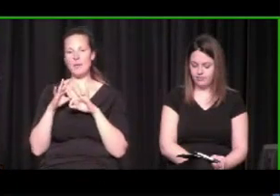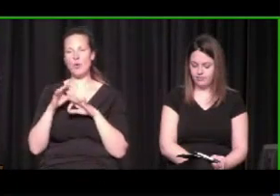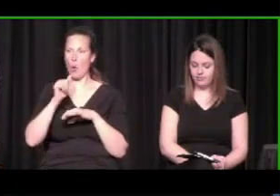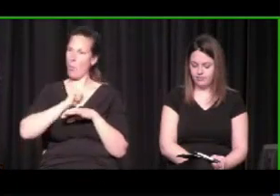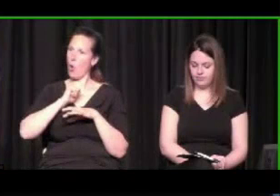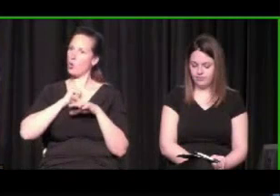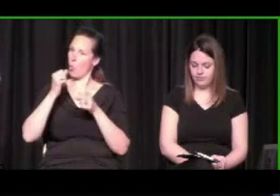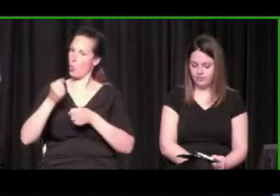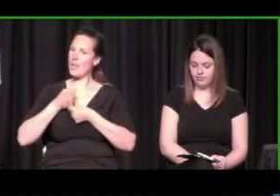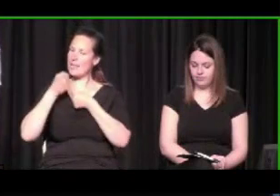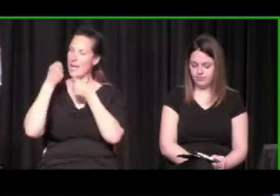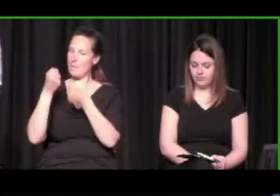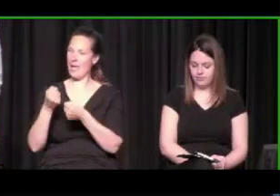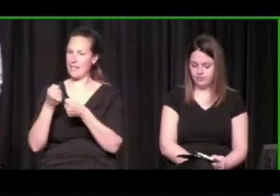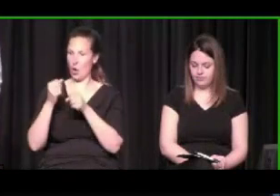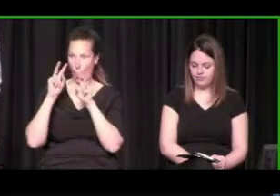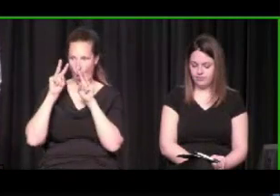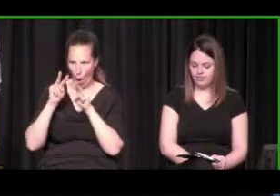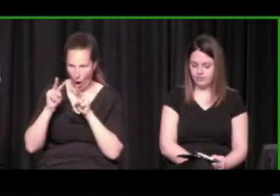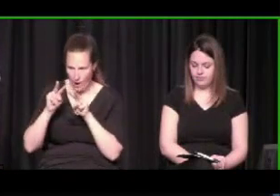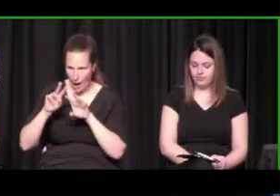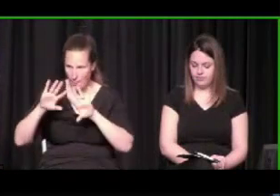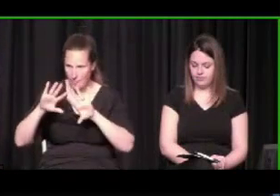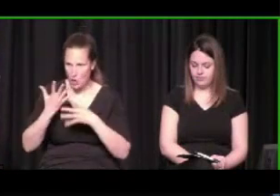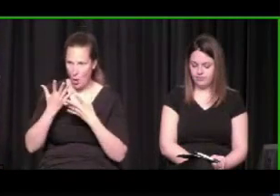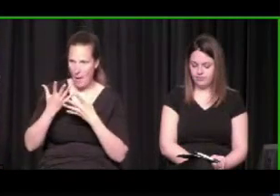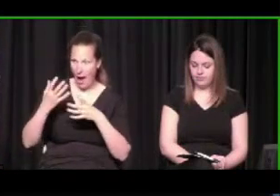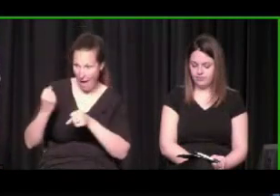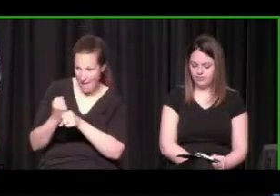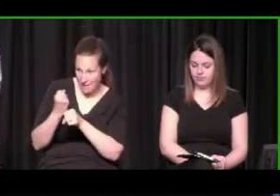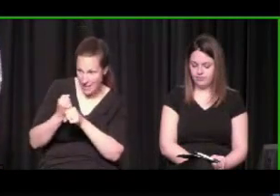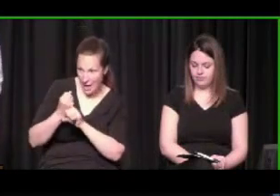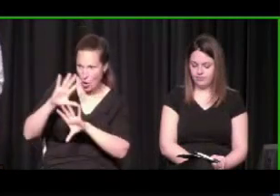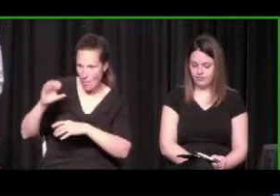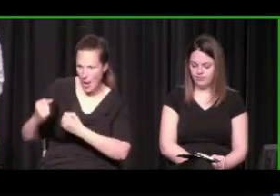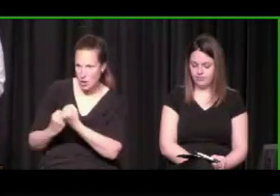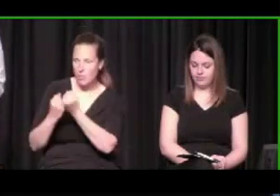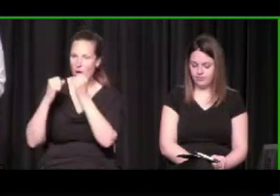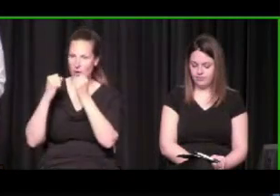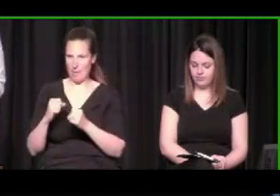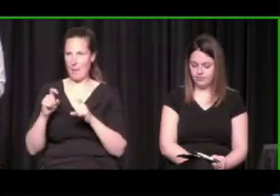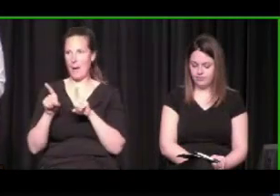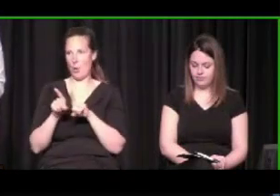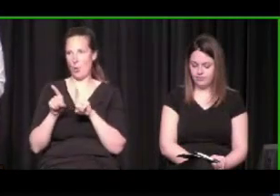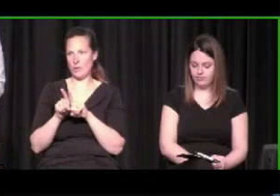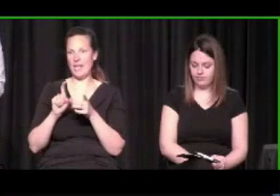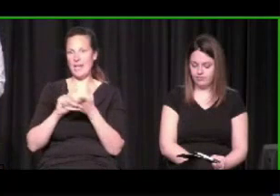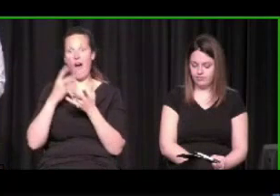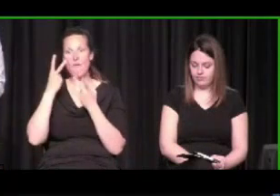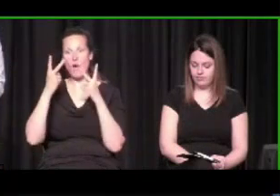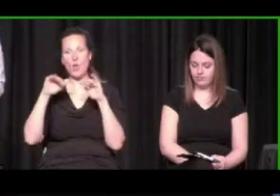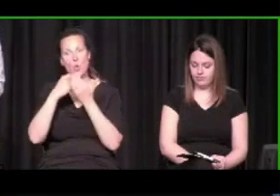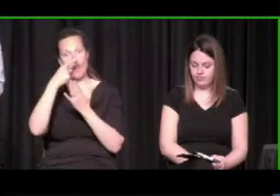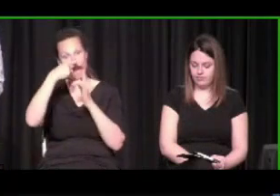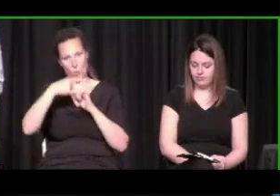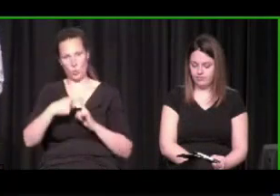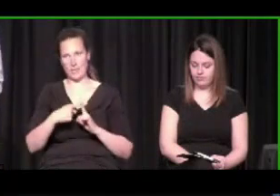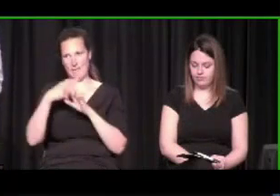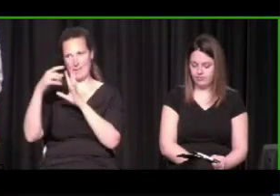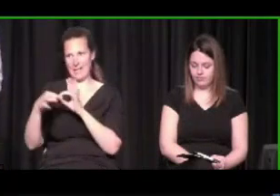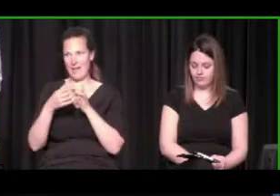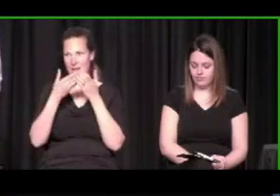cette autodétermination-là et de la façon dont elle se manifeste dans la mesure où on est capable de constater tous ces liens-là positifs.